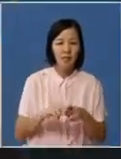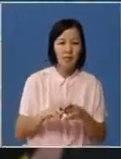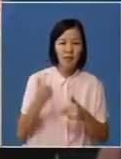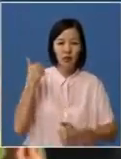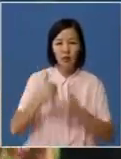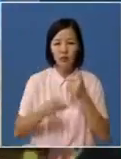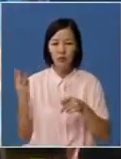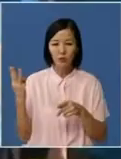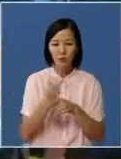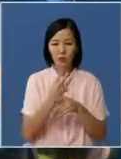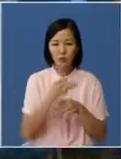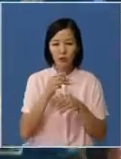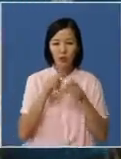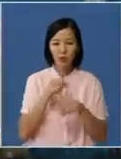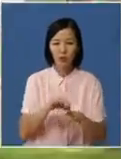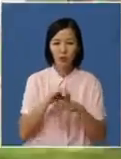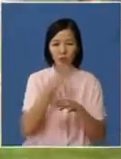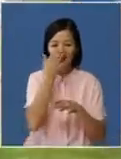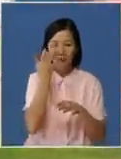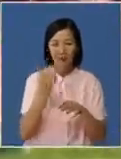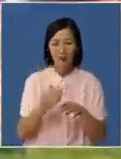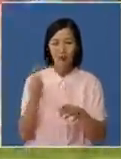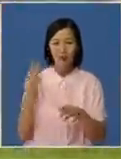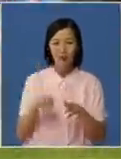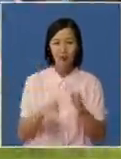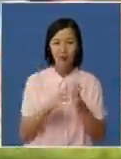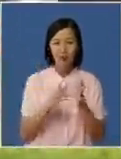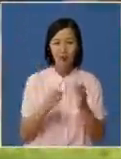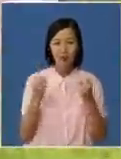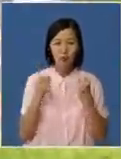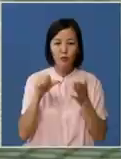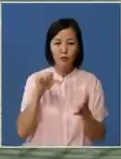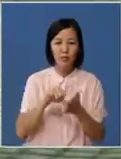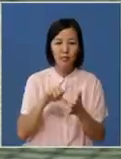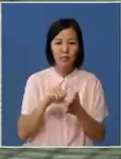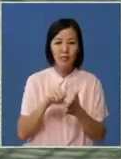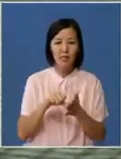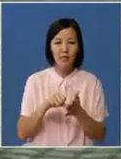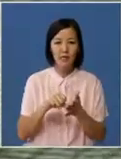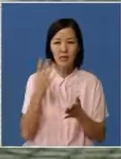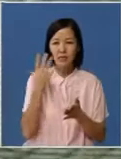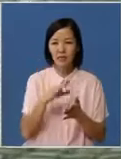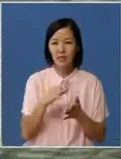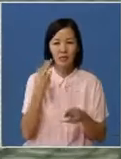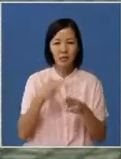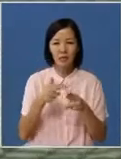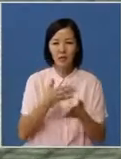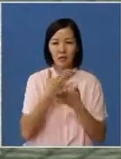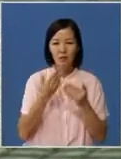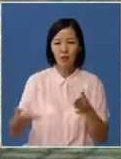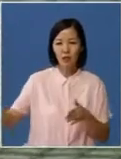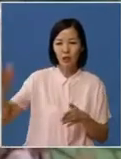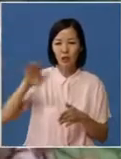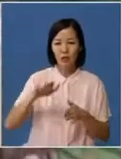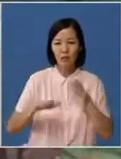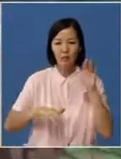3-ші кезеңі өтті. Сайысқа 23 елден келген 1800 спортшы қатысты. Олар жаздың аптап ыстығына қарамай таудың басына шықты.